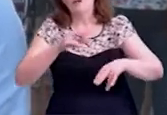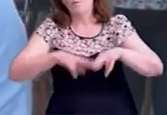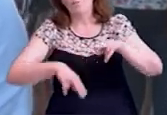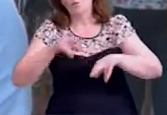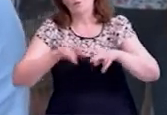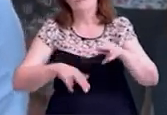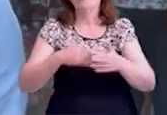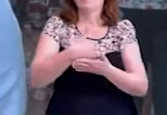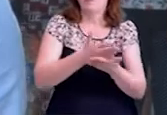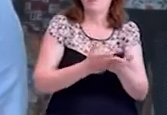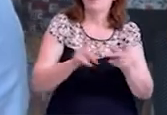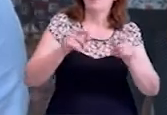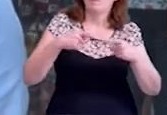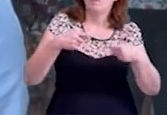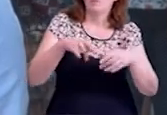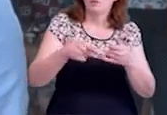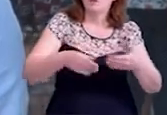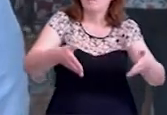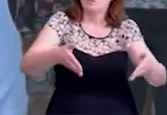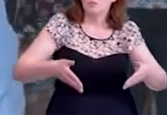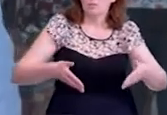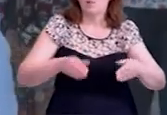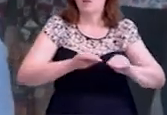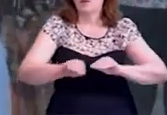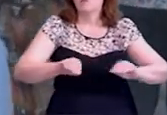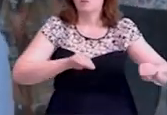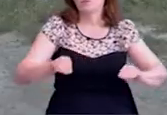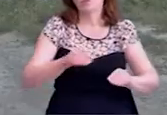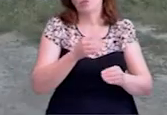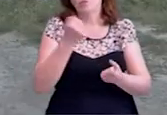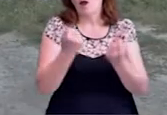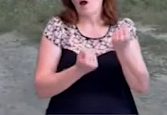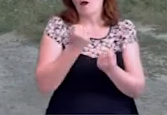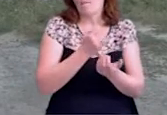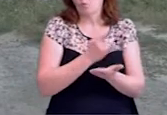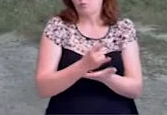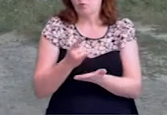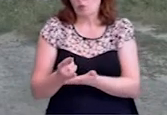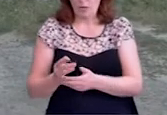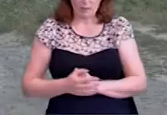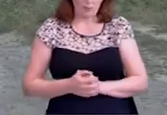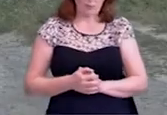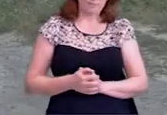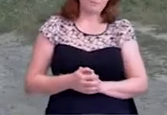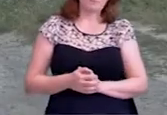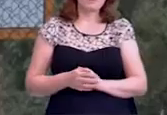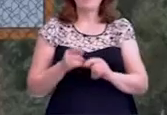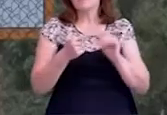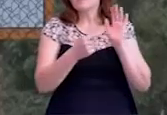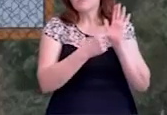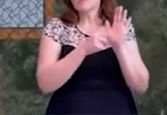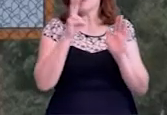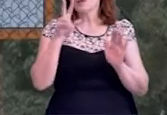та обслуговування земель торгівлі для розміщення автостоянки. На паспорті будівництва замовником робіт вказано